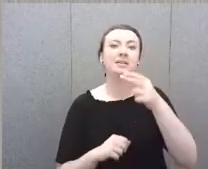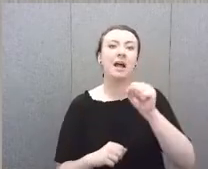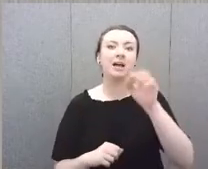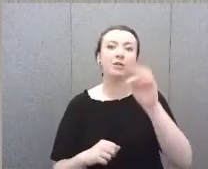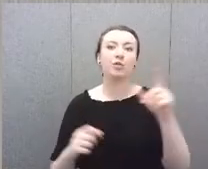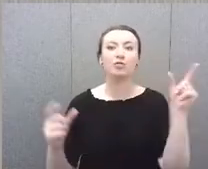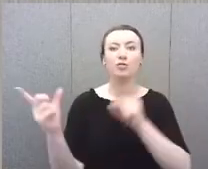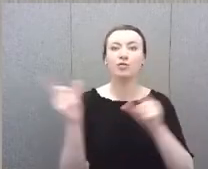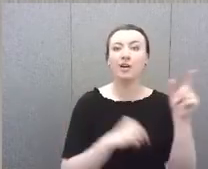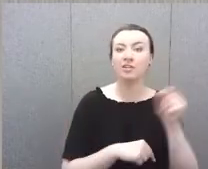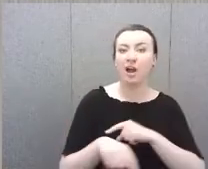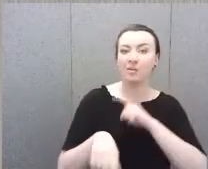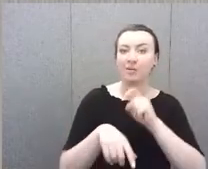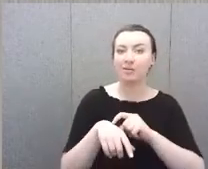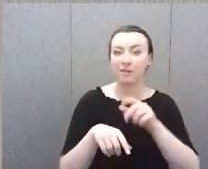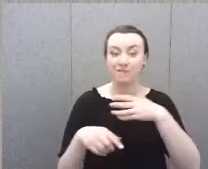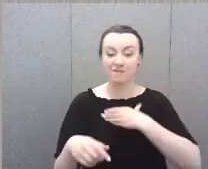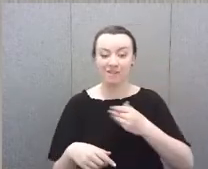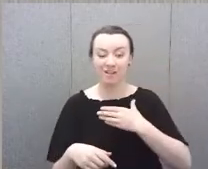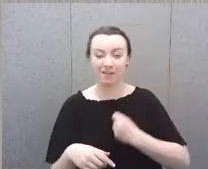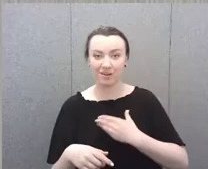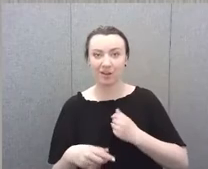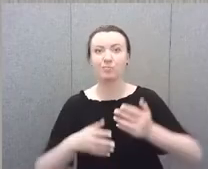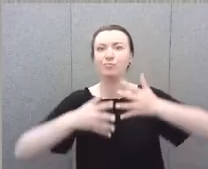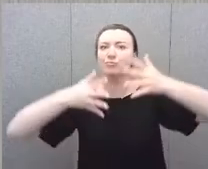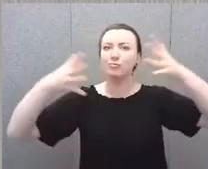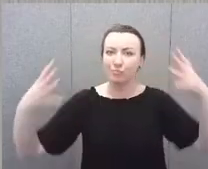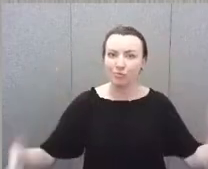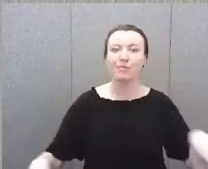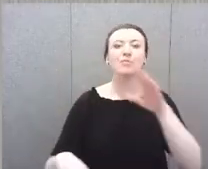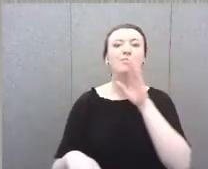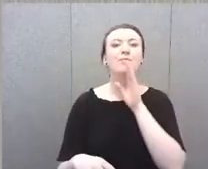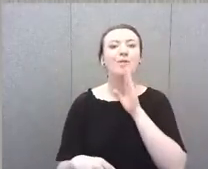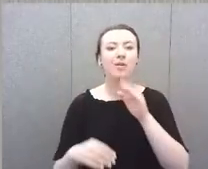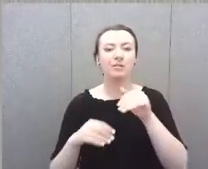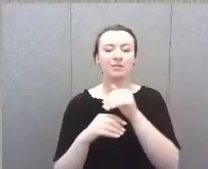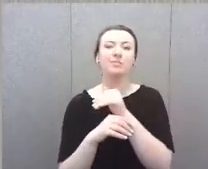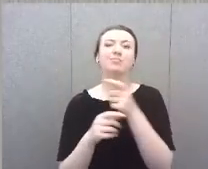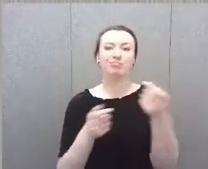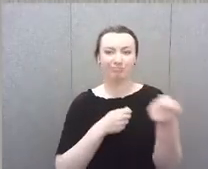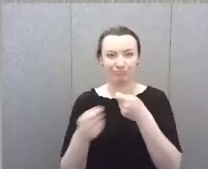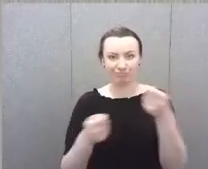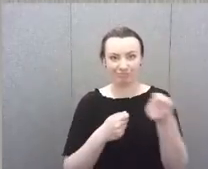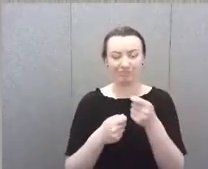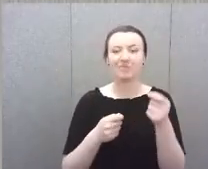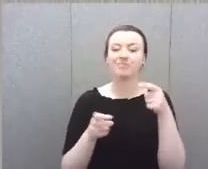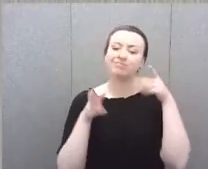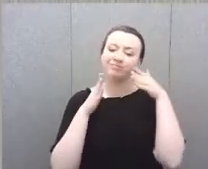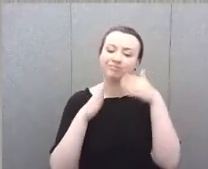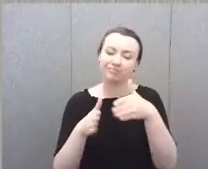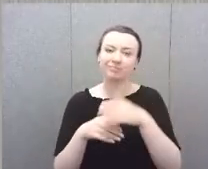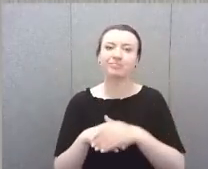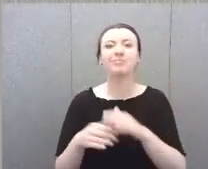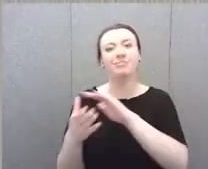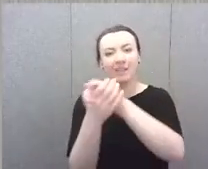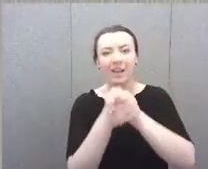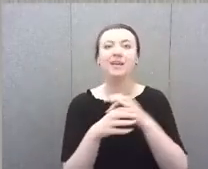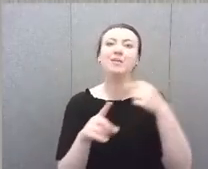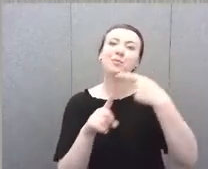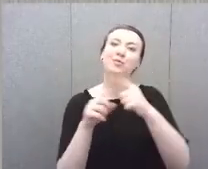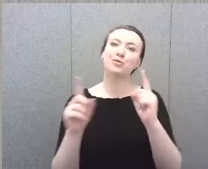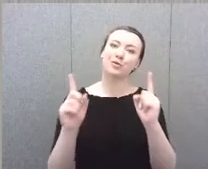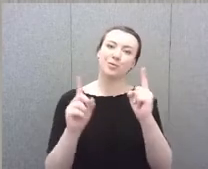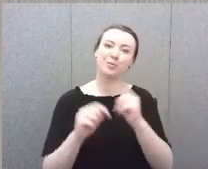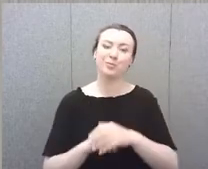мечтать, смело работать. И я надеюсь, что мы встретимся с вами в 2023 году в Вильнюсе во время съезда НАТО на